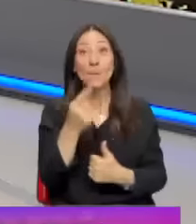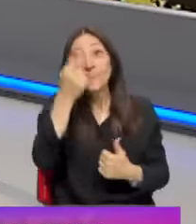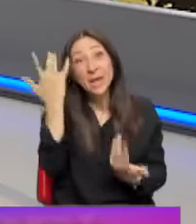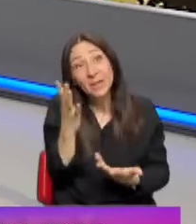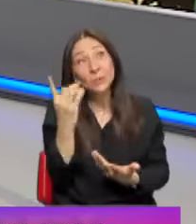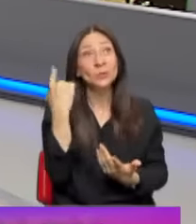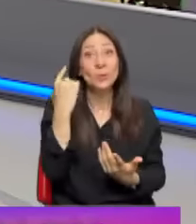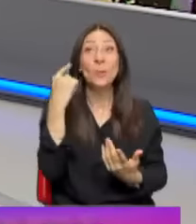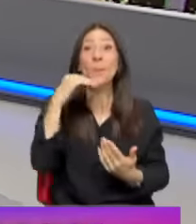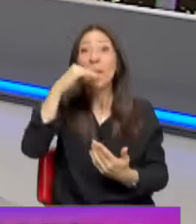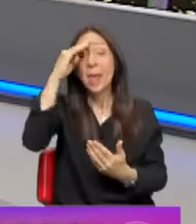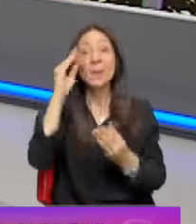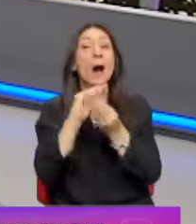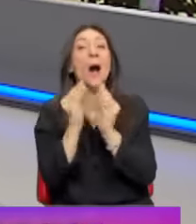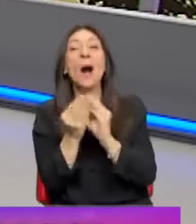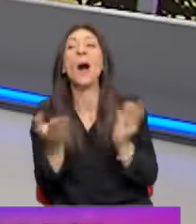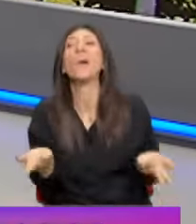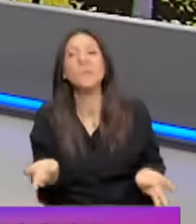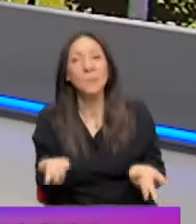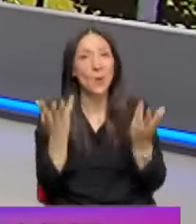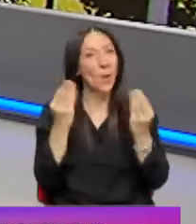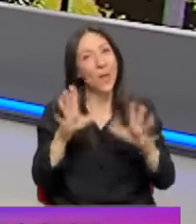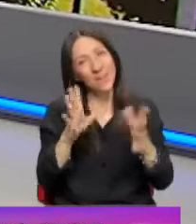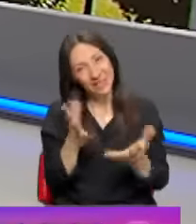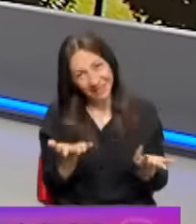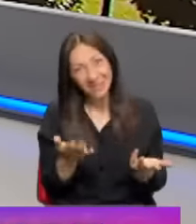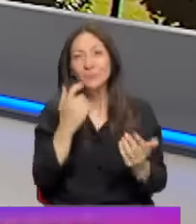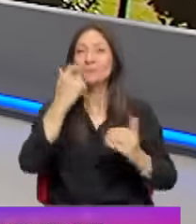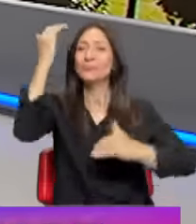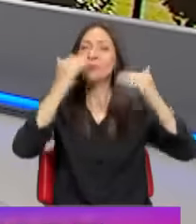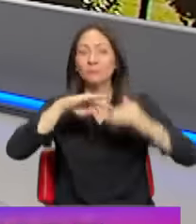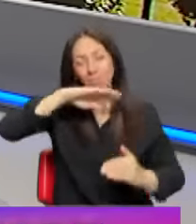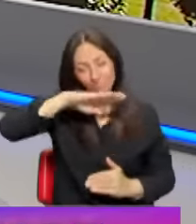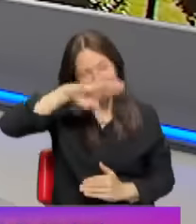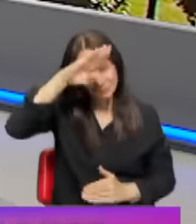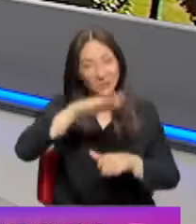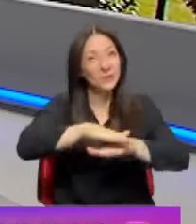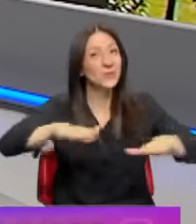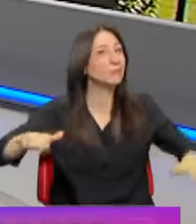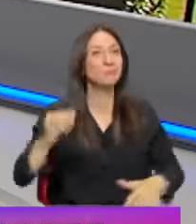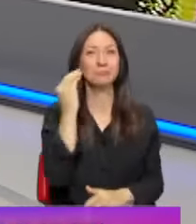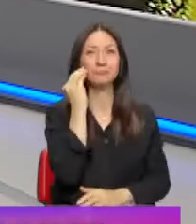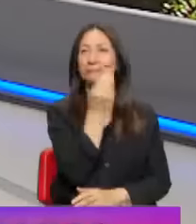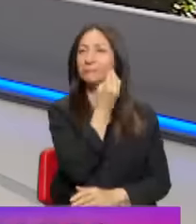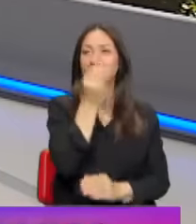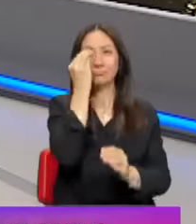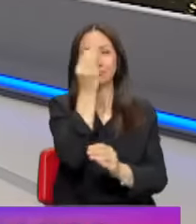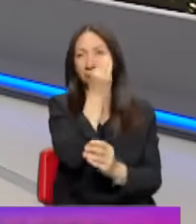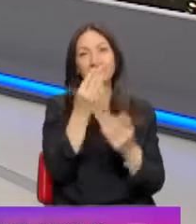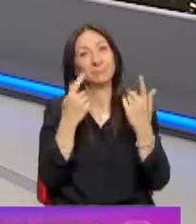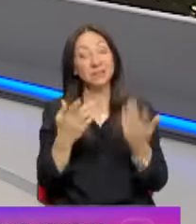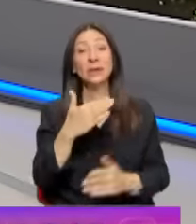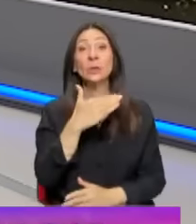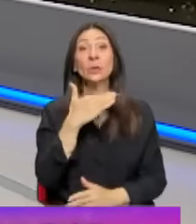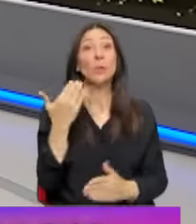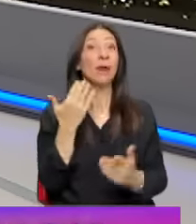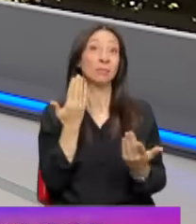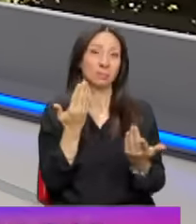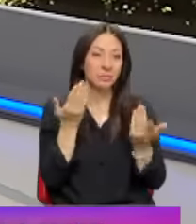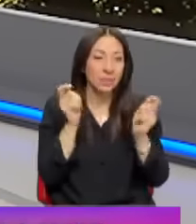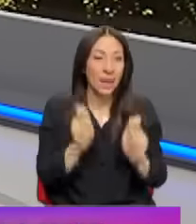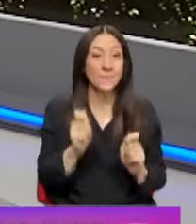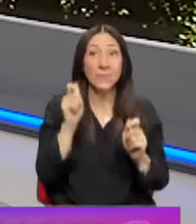dün bayramlaşamadıklarımız vardır bugün ekran başında diye. Büyüklerimizin ellerinden, küçüklerimizin gözlerinden öperiz efendim. Kurban ibadetini